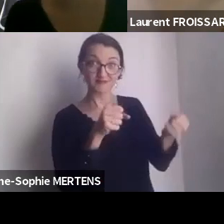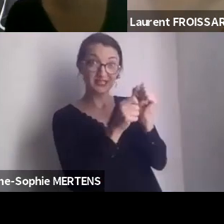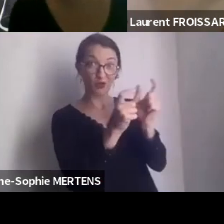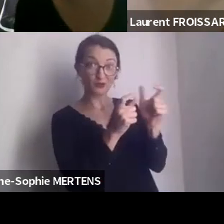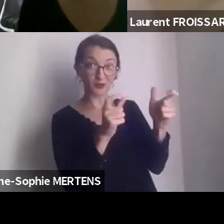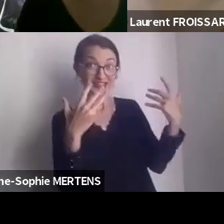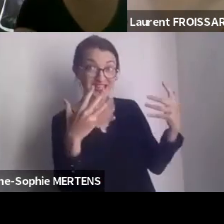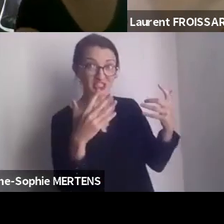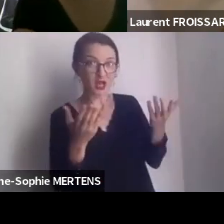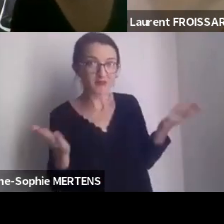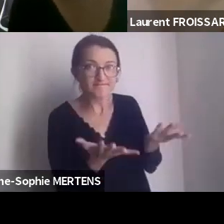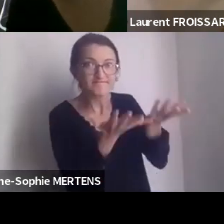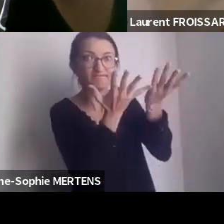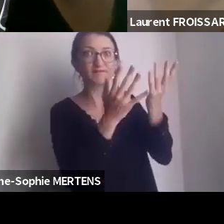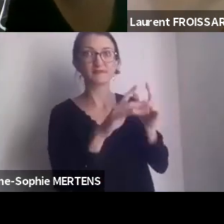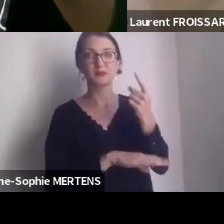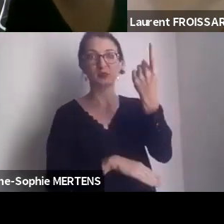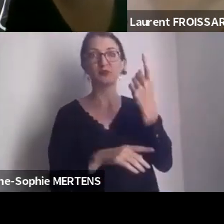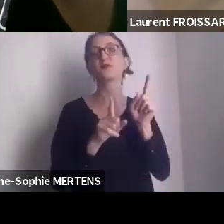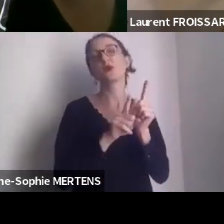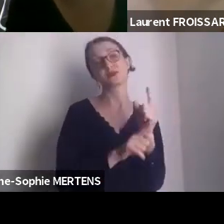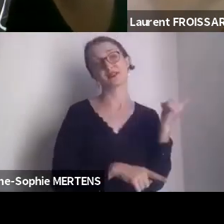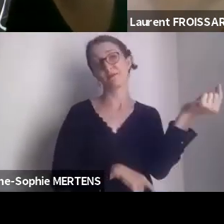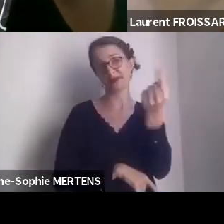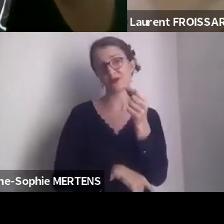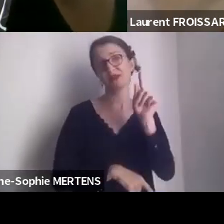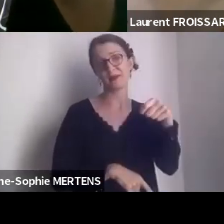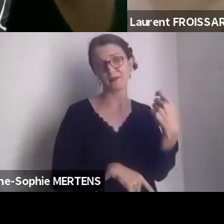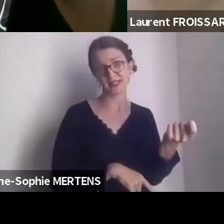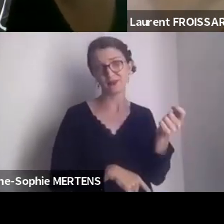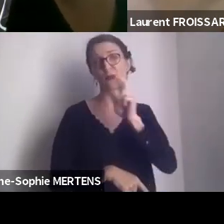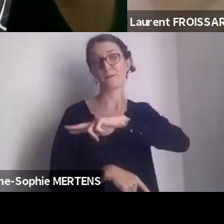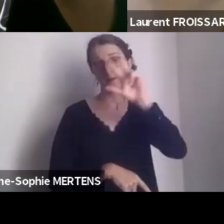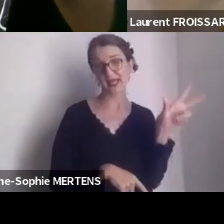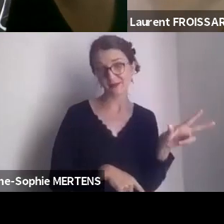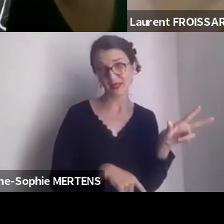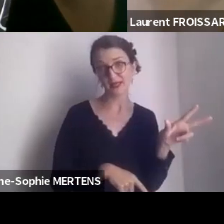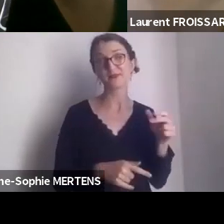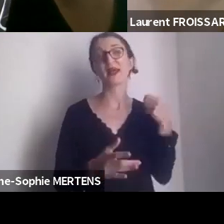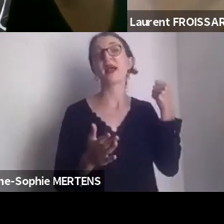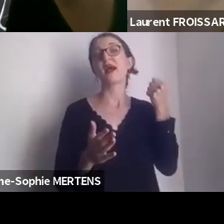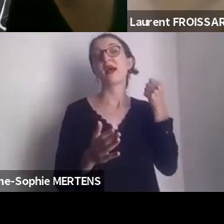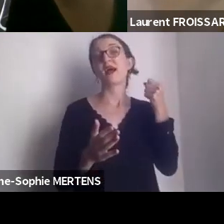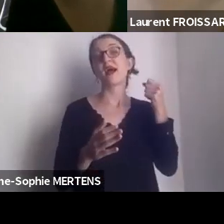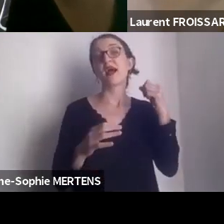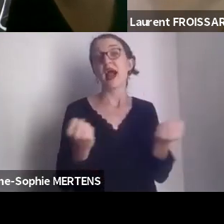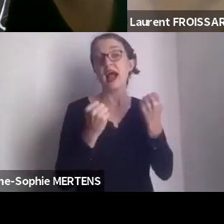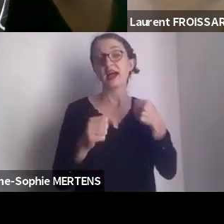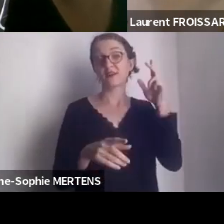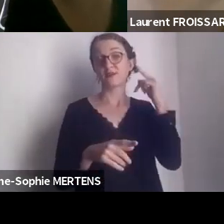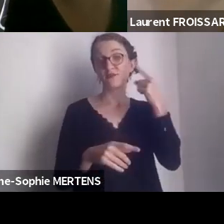de ce programme, Act for Impact de BNP Paribas, Andera Partners, la Fondation Vinci pour la